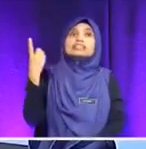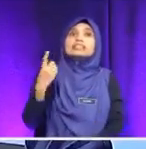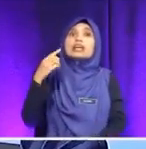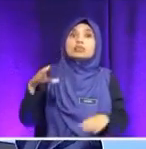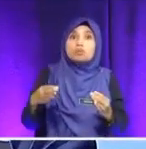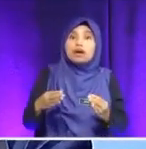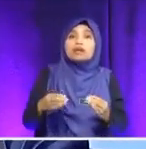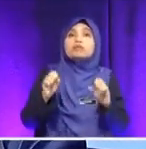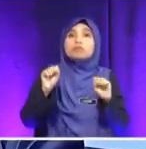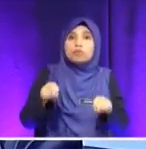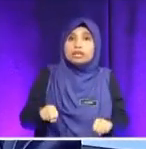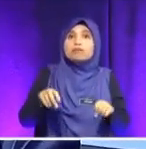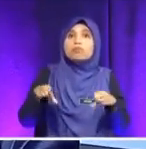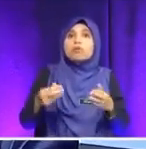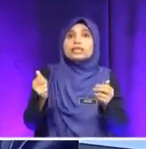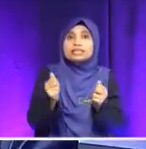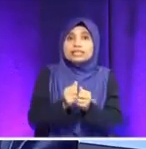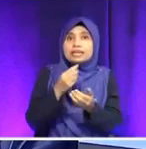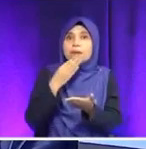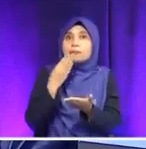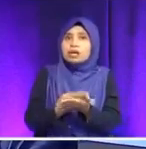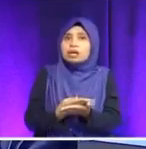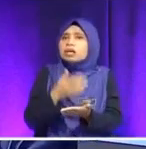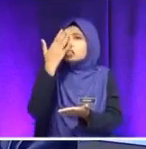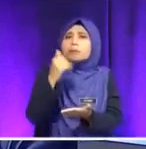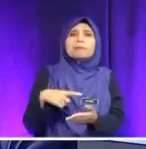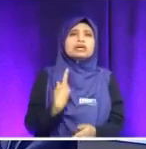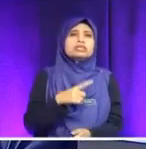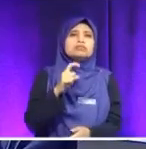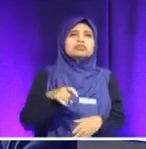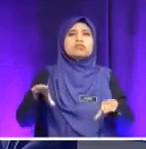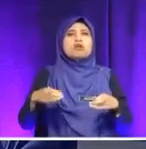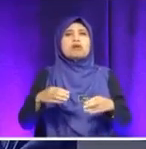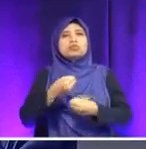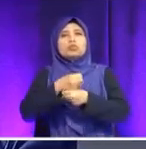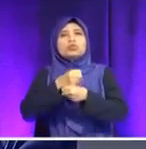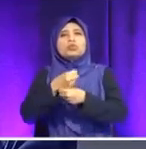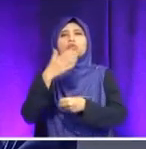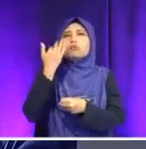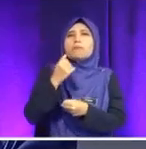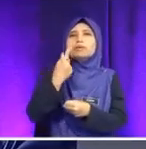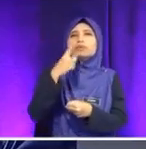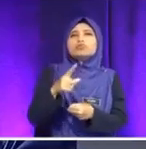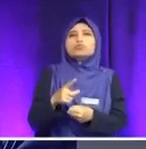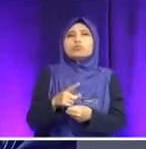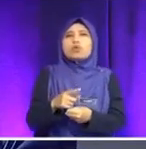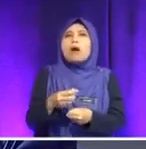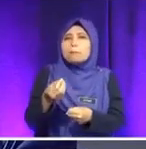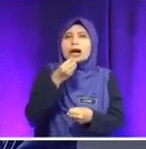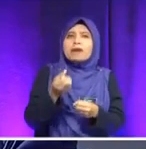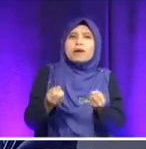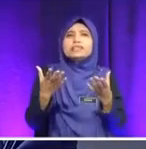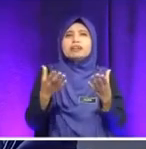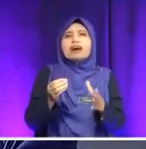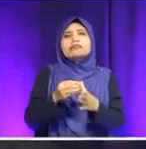dengan baik. Cikgu, sebenarnya kenapa kita buat bentuk-bentuk ni, cikgu? Sebenarnya untuk apa? Untuk bagi lagi selera makan ke